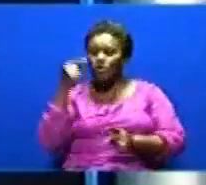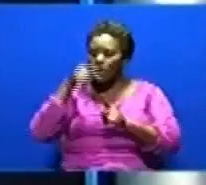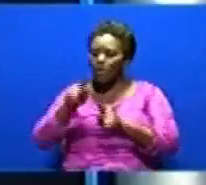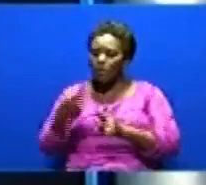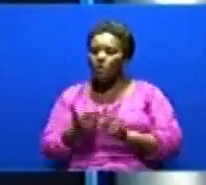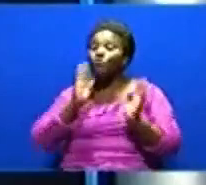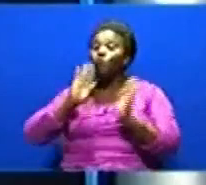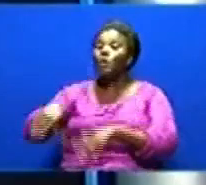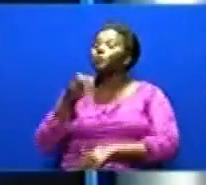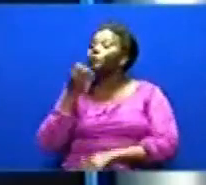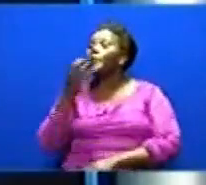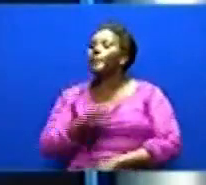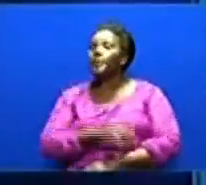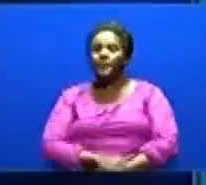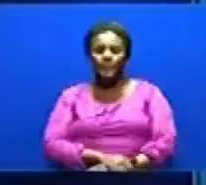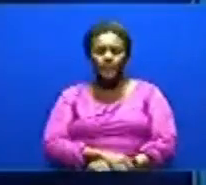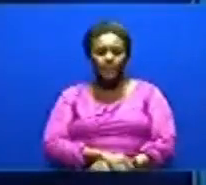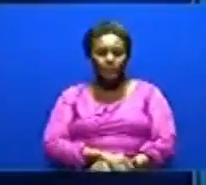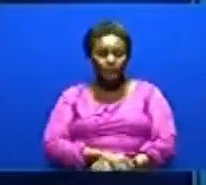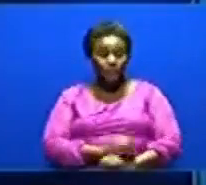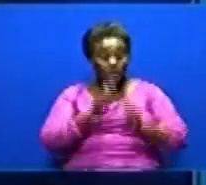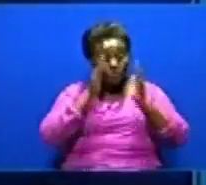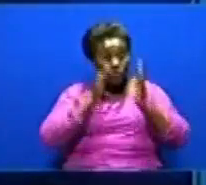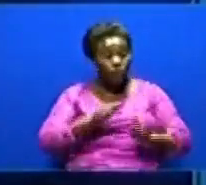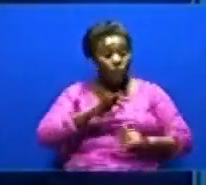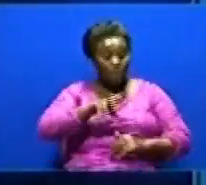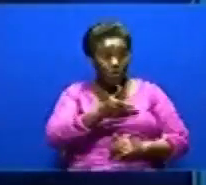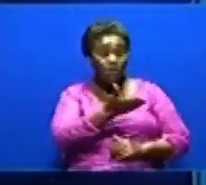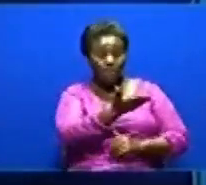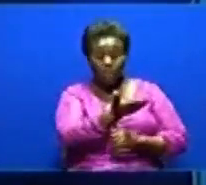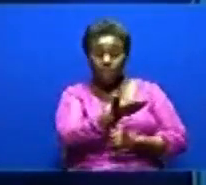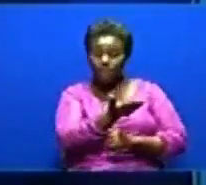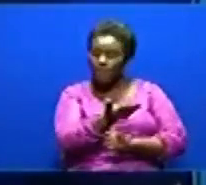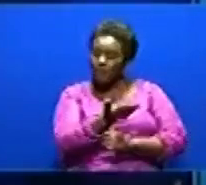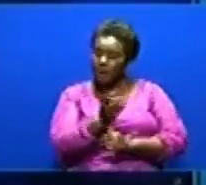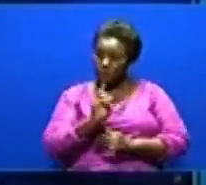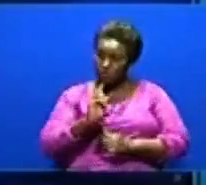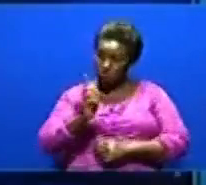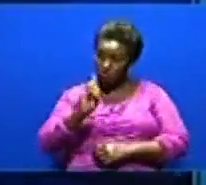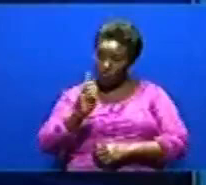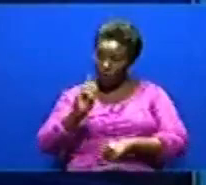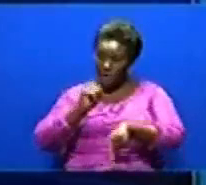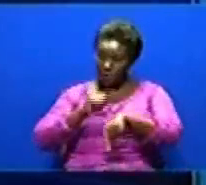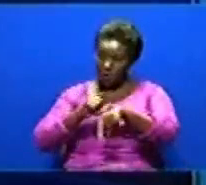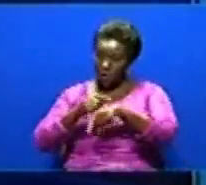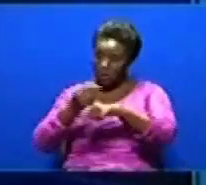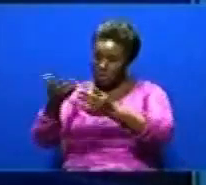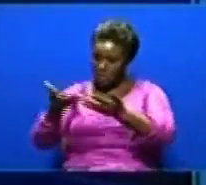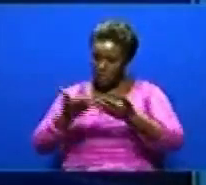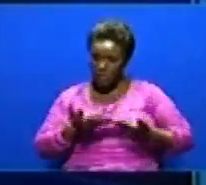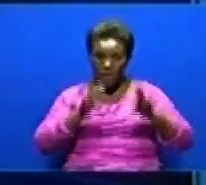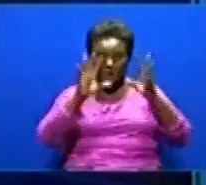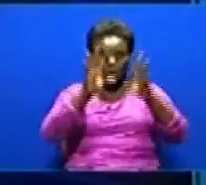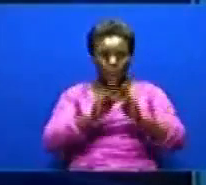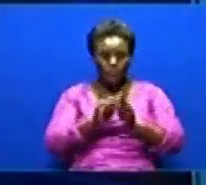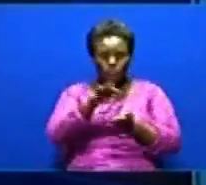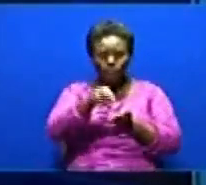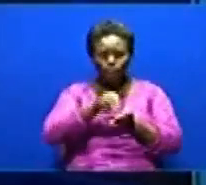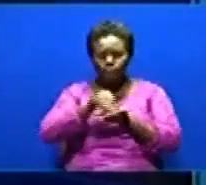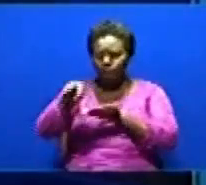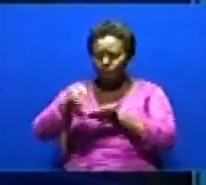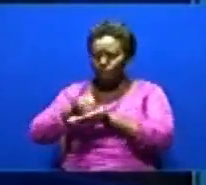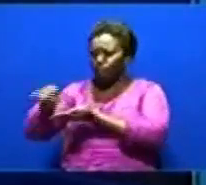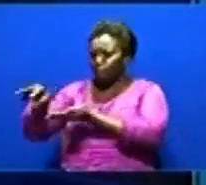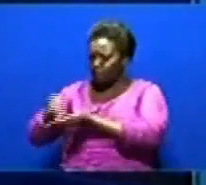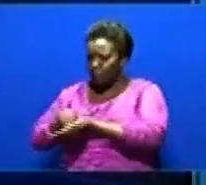wao. Mkuu huyo wa mkoa wa Mara ametoa rai hiyo wakati akipokea taarifa ya makusanyo ya fedha zaidi ya shilingi